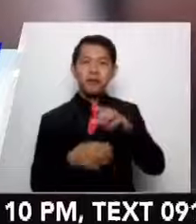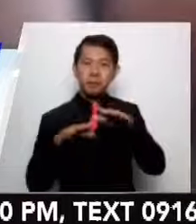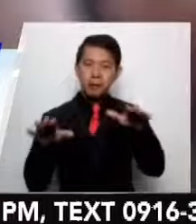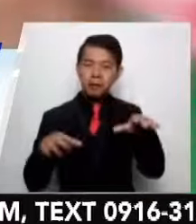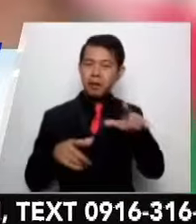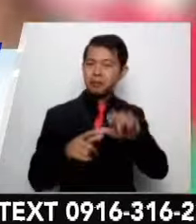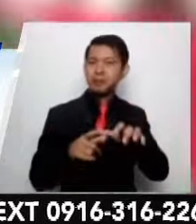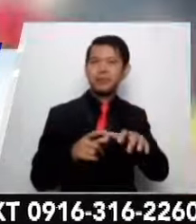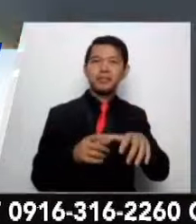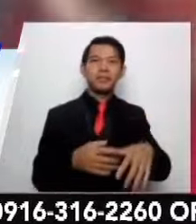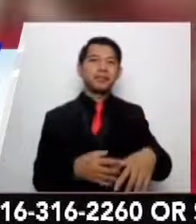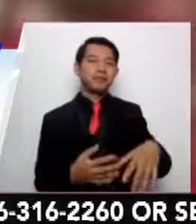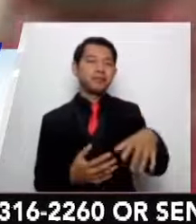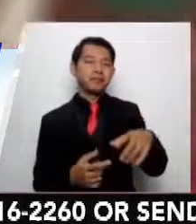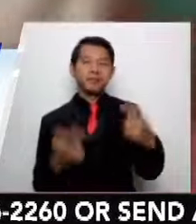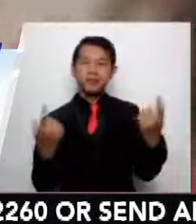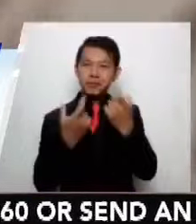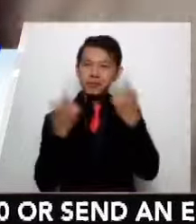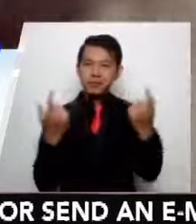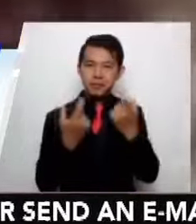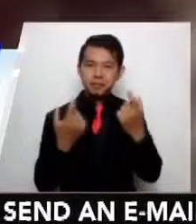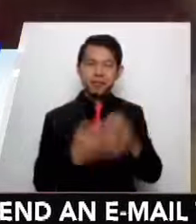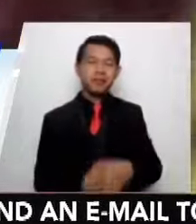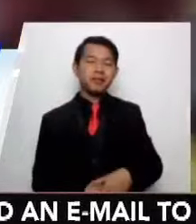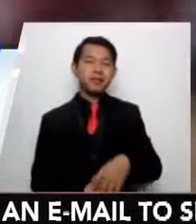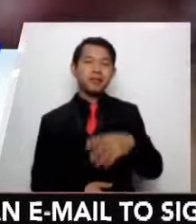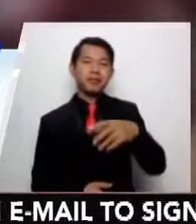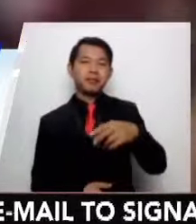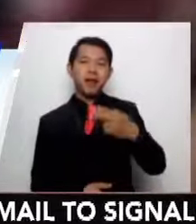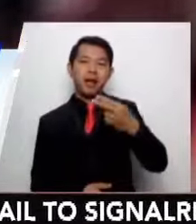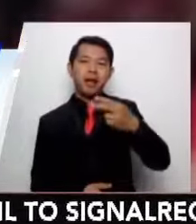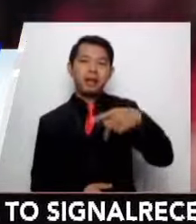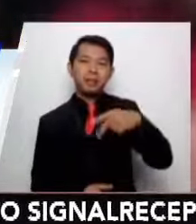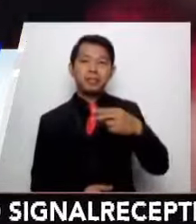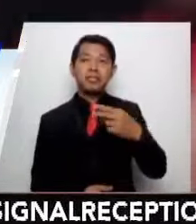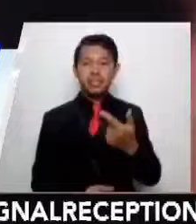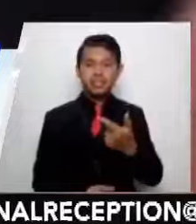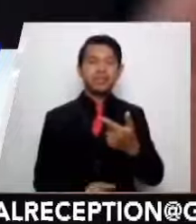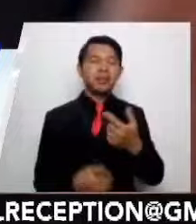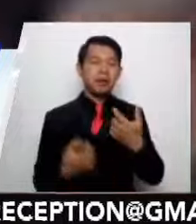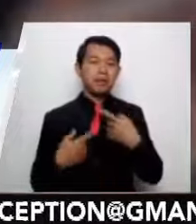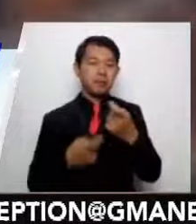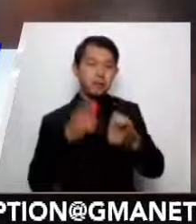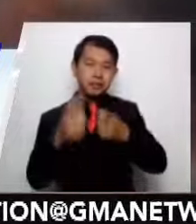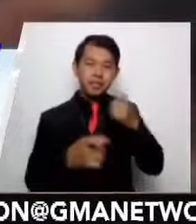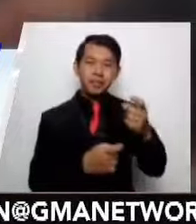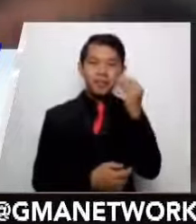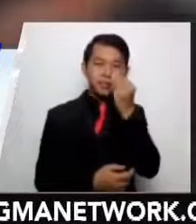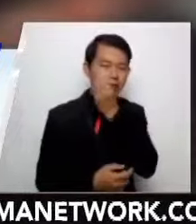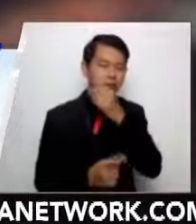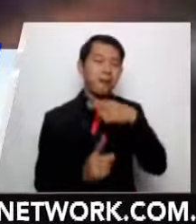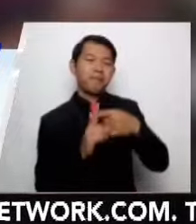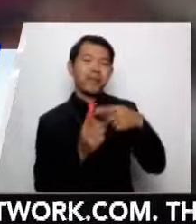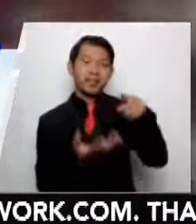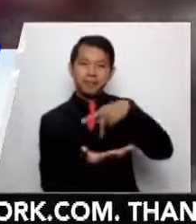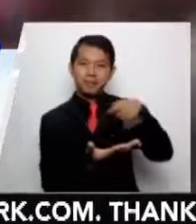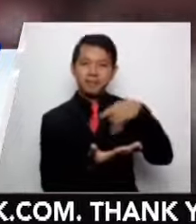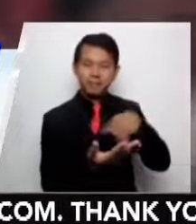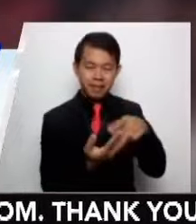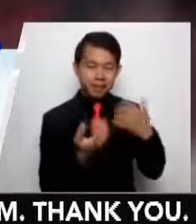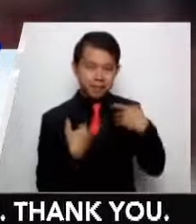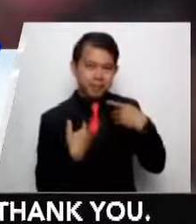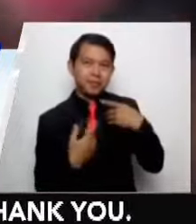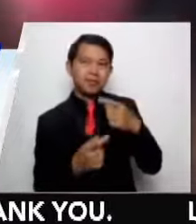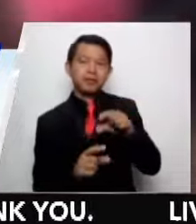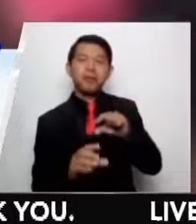Group Calabarzon. Binigyan sila ng pagkain at red roses at may sayawan pa. Bukod dyan, may pag-grocery items din ng mga pulis